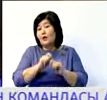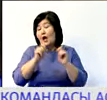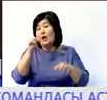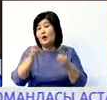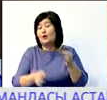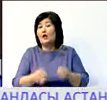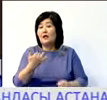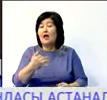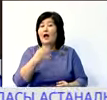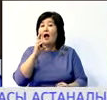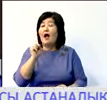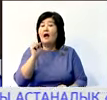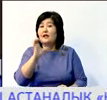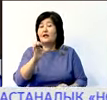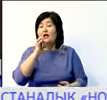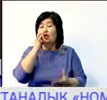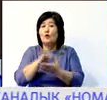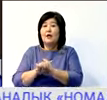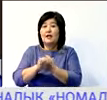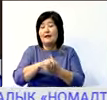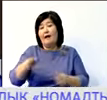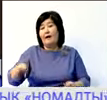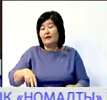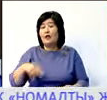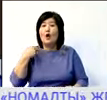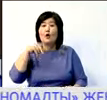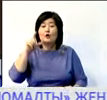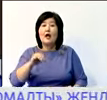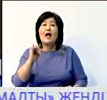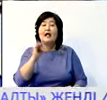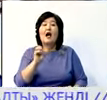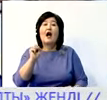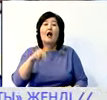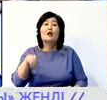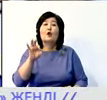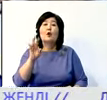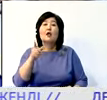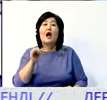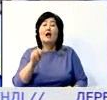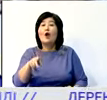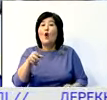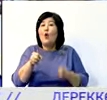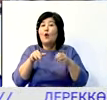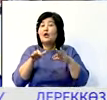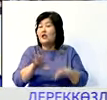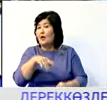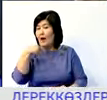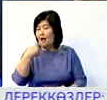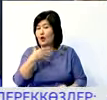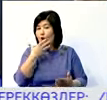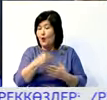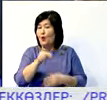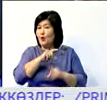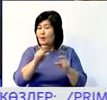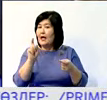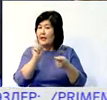кезегі КАИС сервис жауапкершілігі шектеулі серіктестігінің директоры сотталушы Ілияс Алдоңғаровқа келді. Ол қылмыс жасамағанын айтып, өз